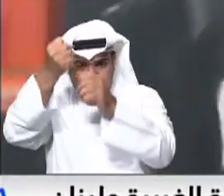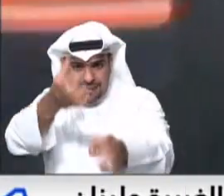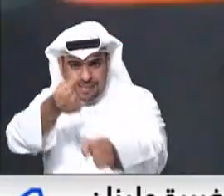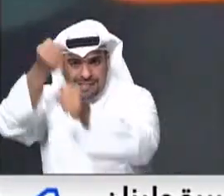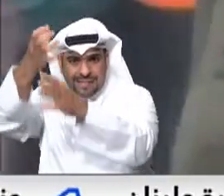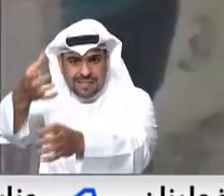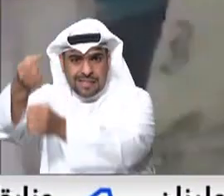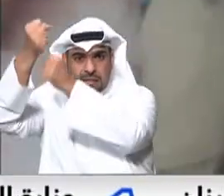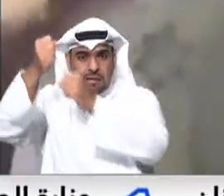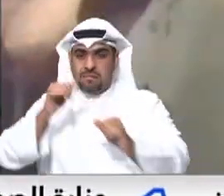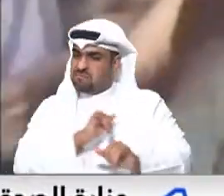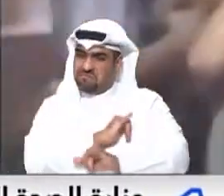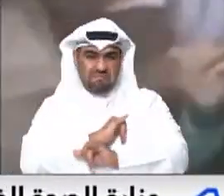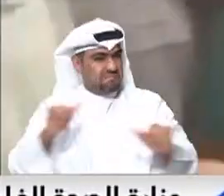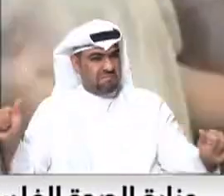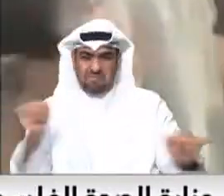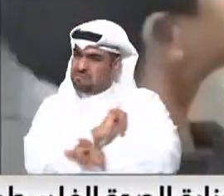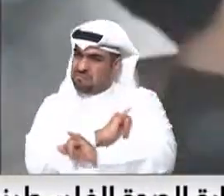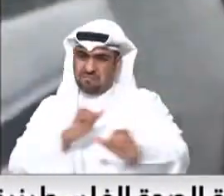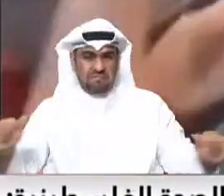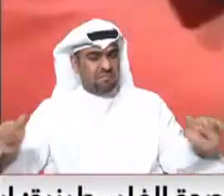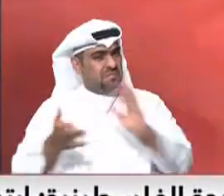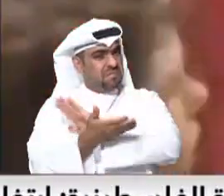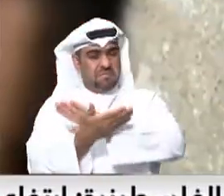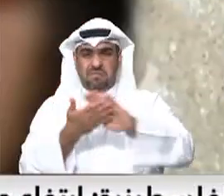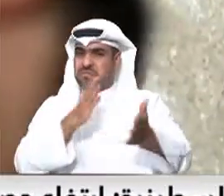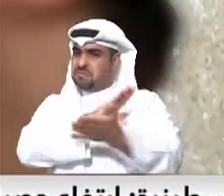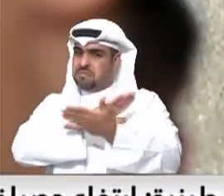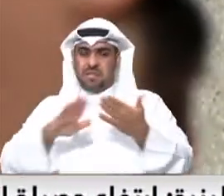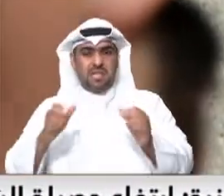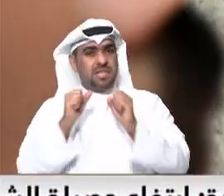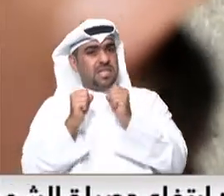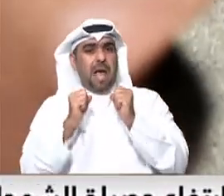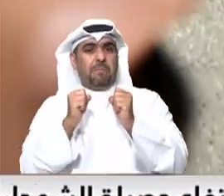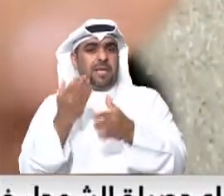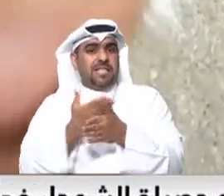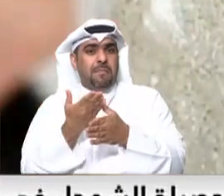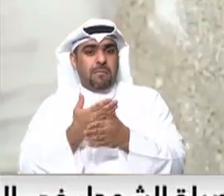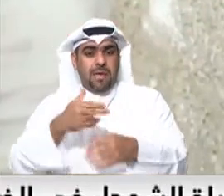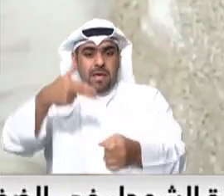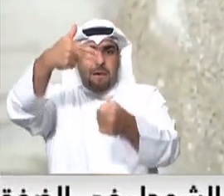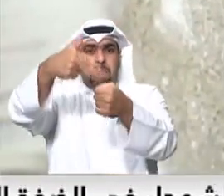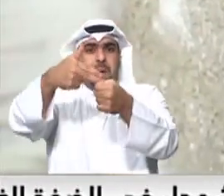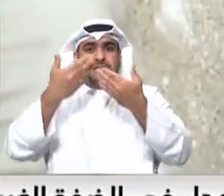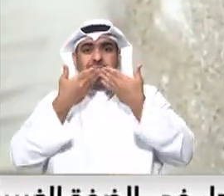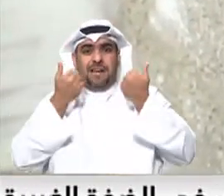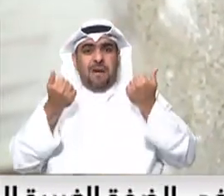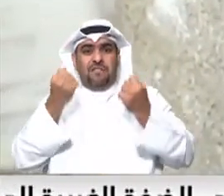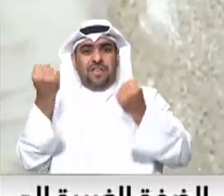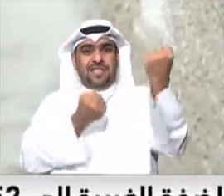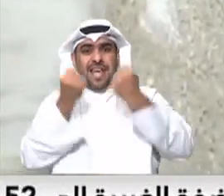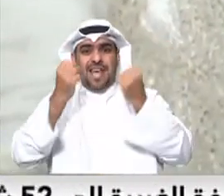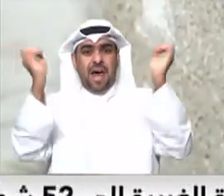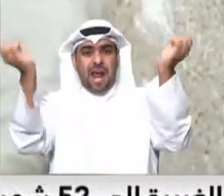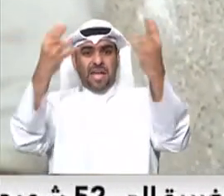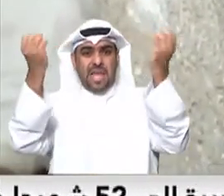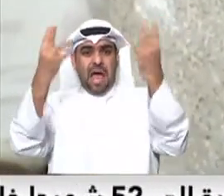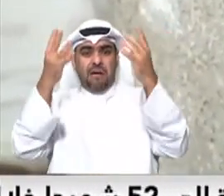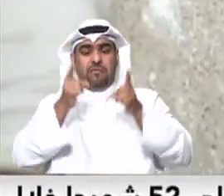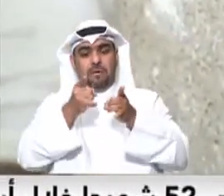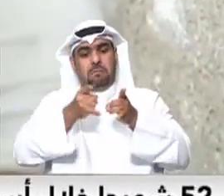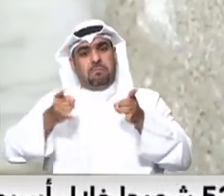من المناطق، وذلك أيضا بسبب نقص الوقود. أصبحت المباني التي تنهار على رؤوس ساكنها